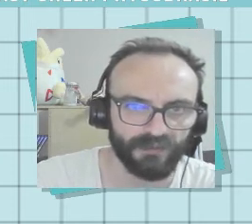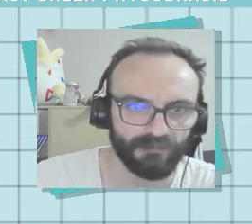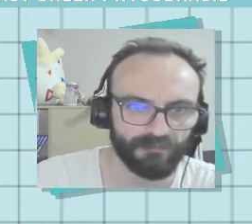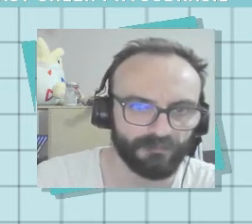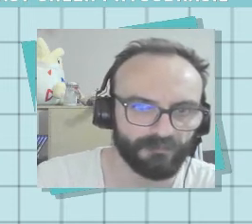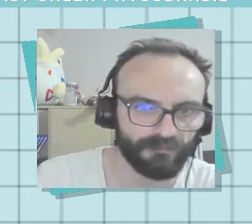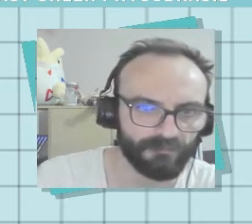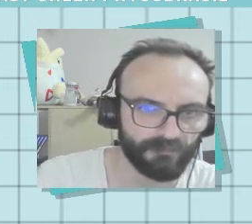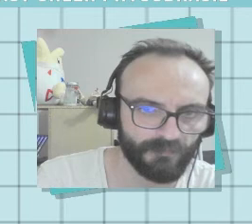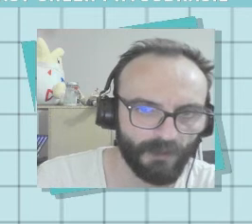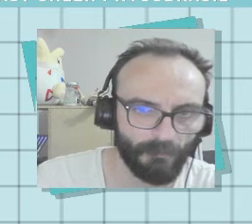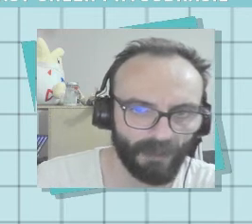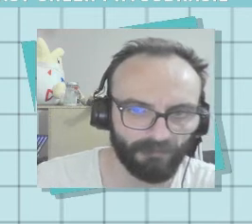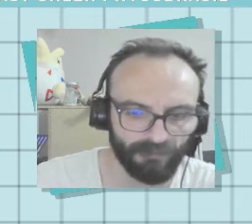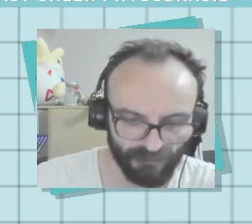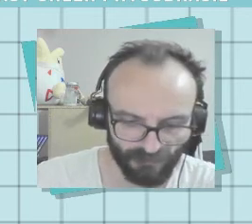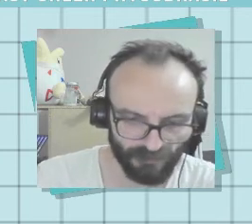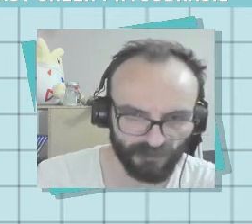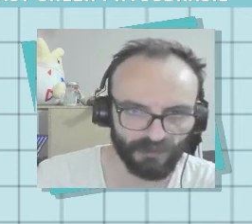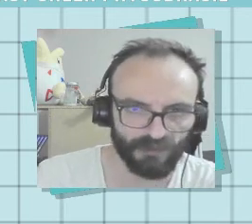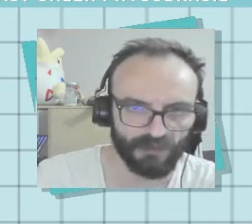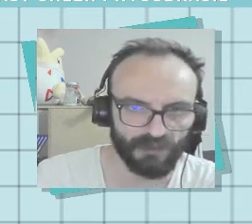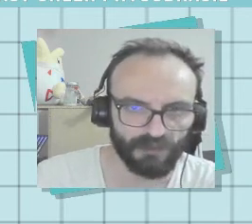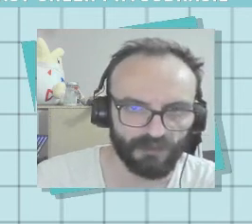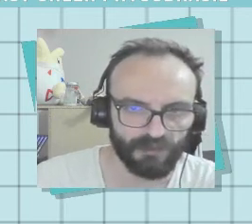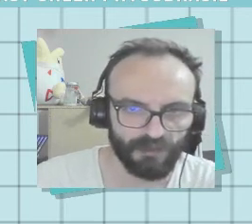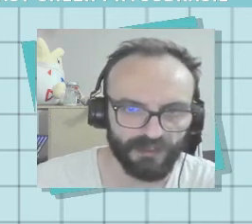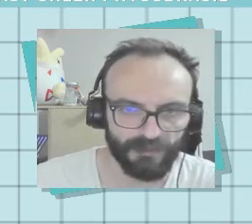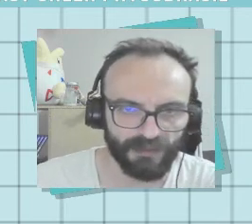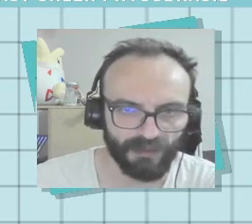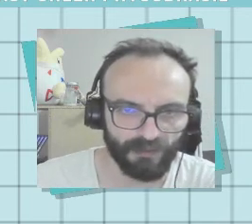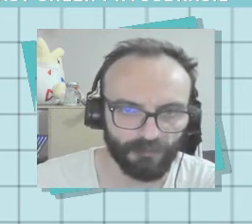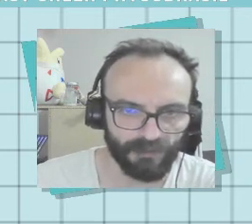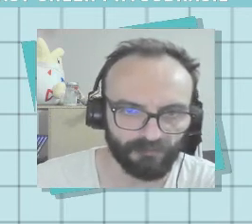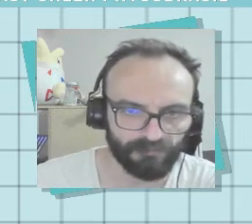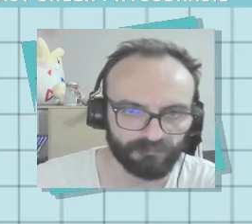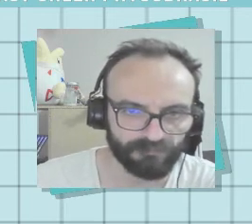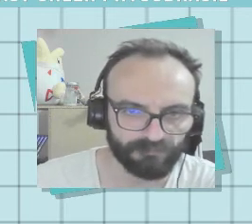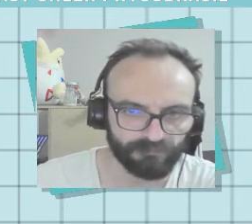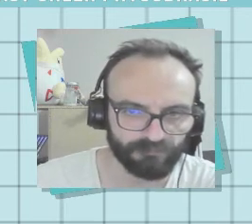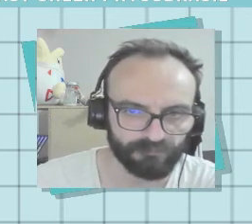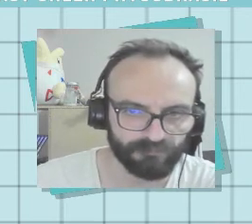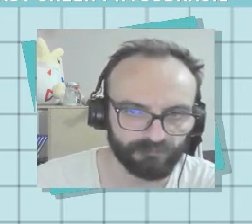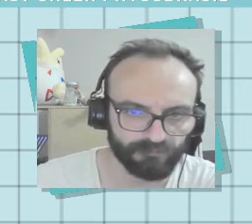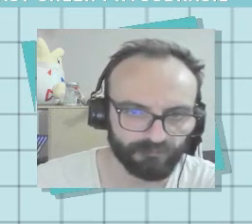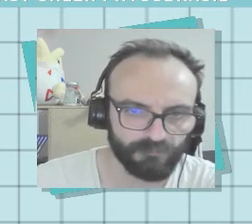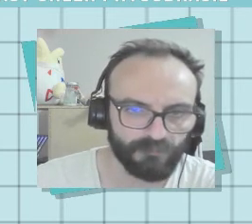StorySign. Paf. Ah, c'était peut-être la campagne.